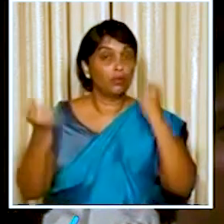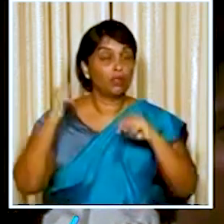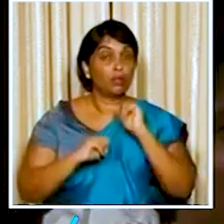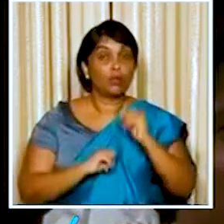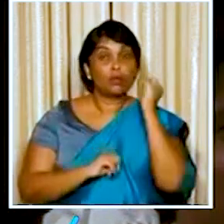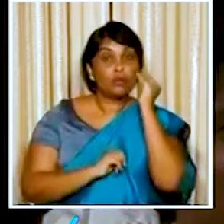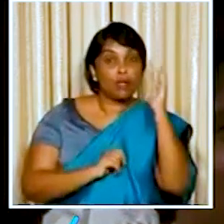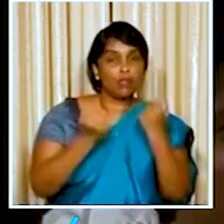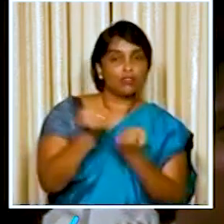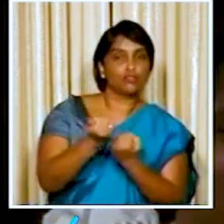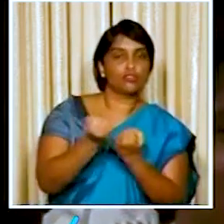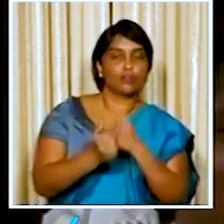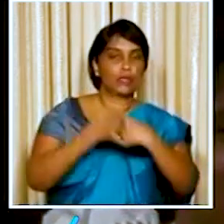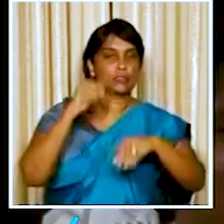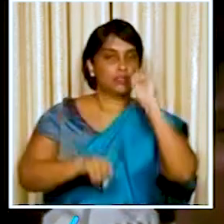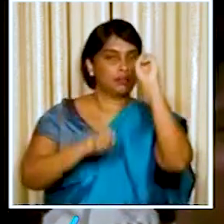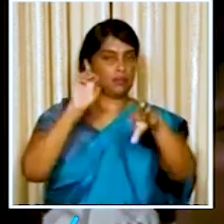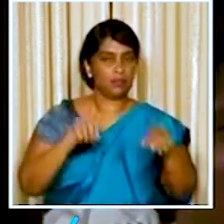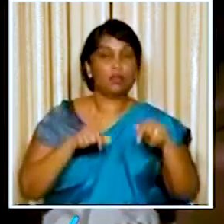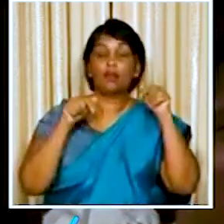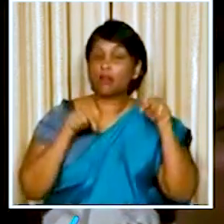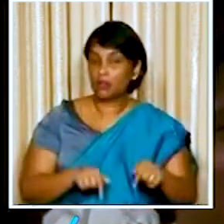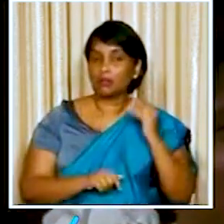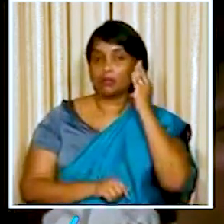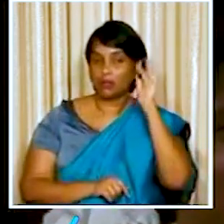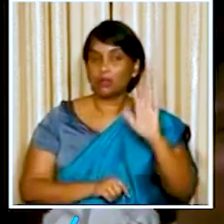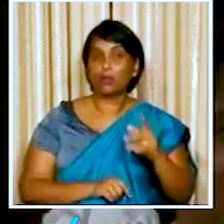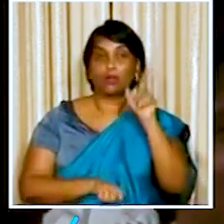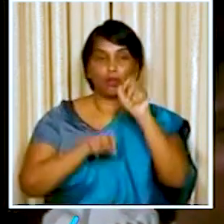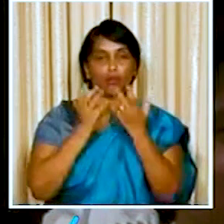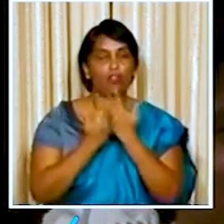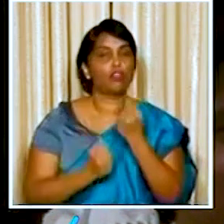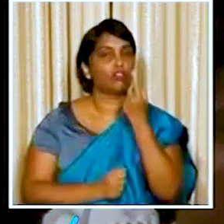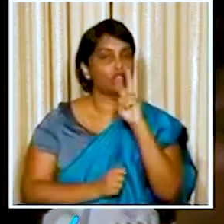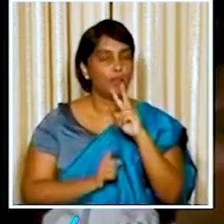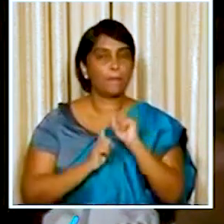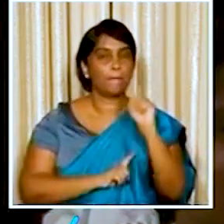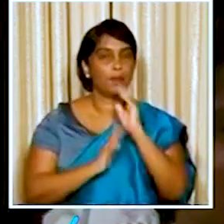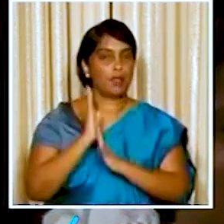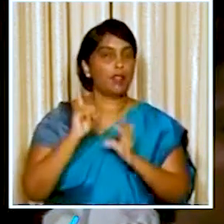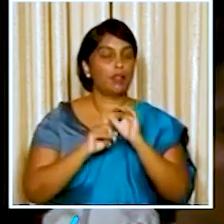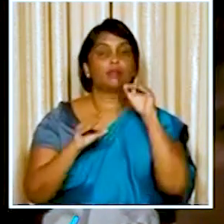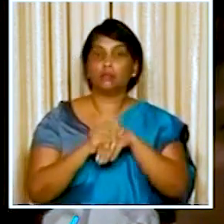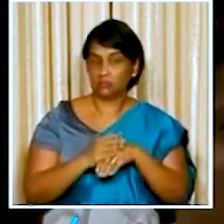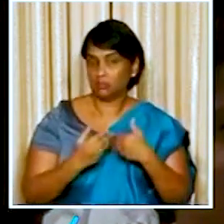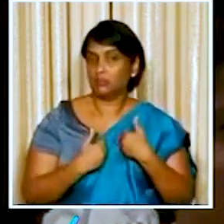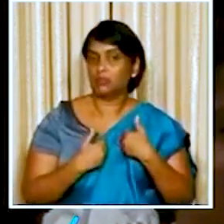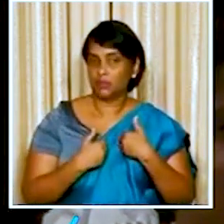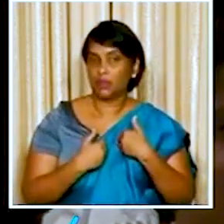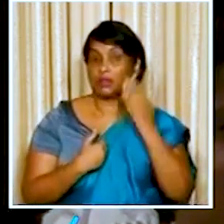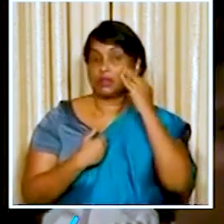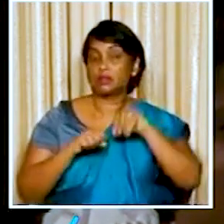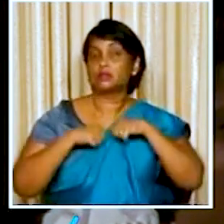මේ කාන්තාව වැඩියම ඡන්දය දාලා. අද මේ කාන්තාව 12 දෙනෙක් මේ පාර්ලිමේන්තුවේ මන්ත්‍රීවරියෝ හැටියට ඉන්නවා අපි.